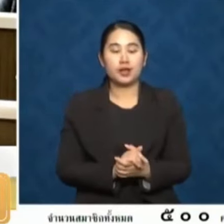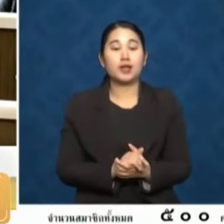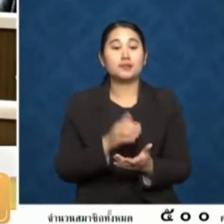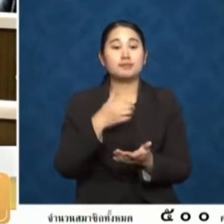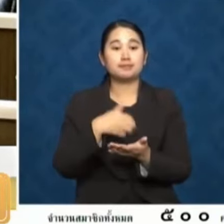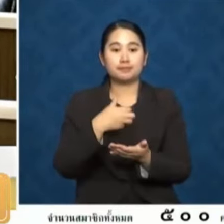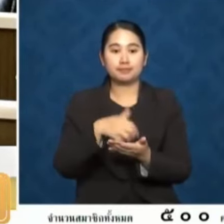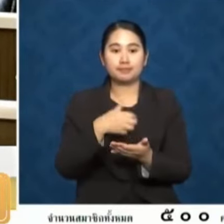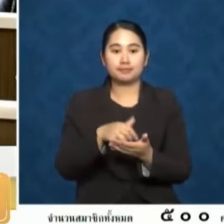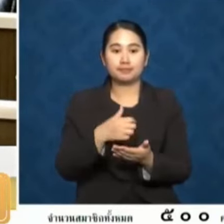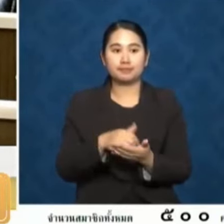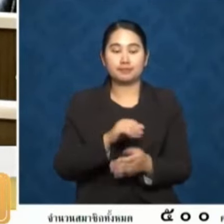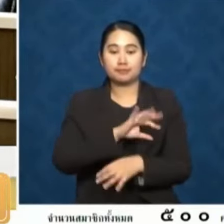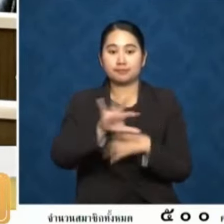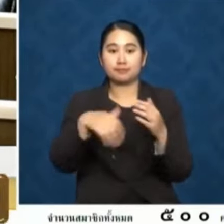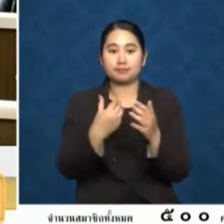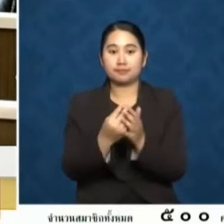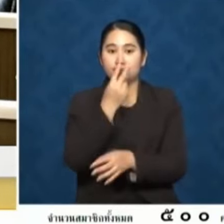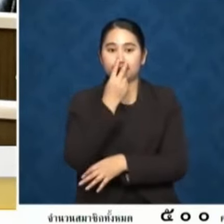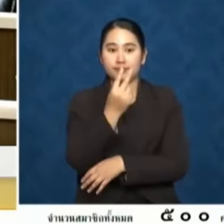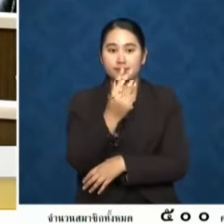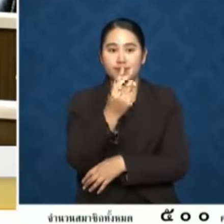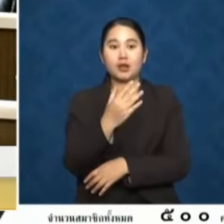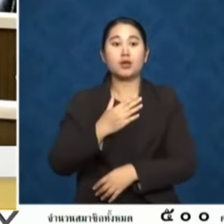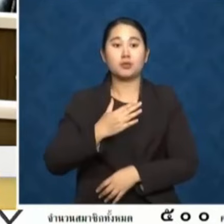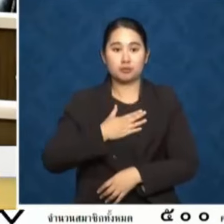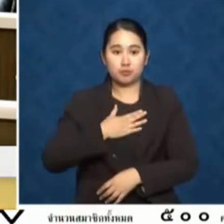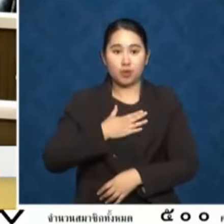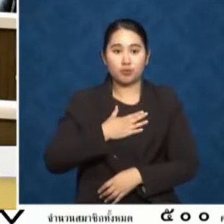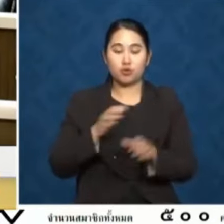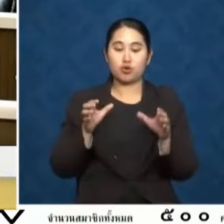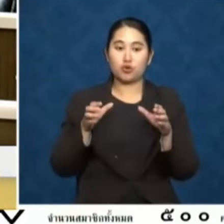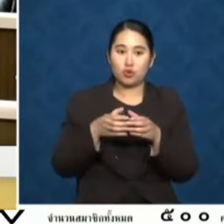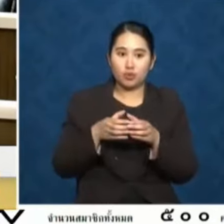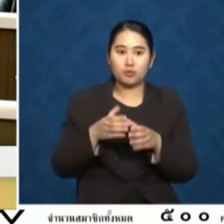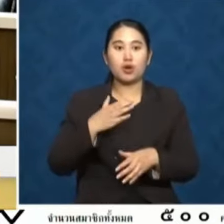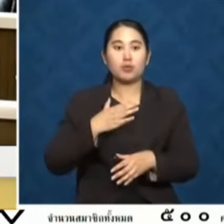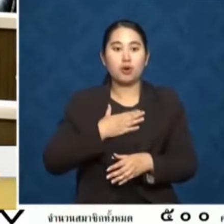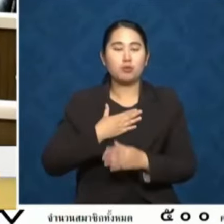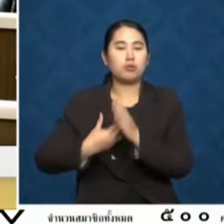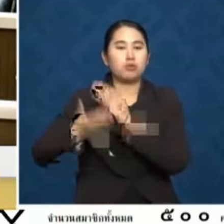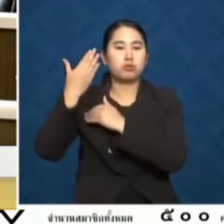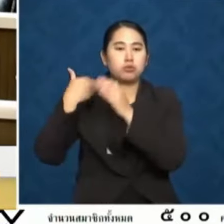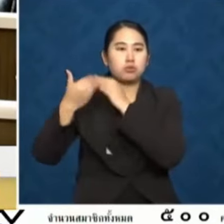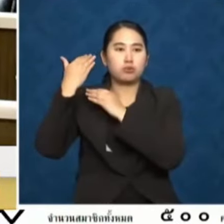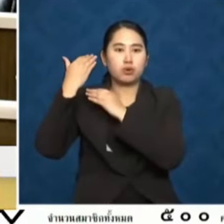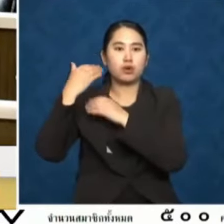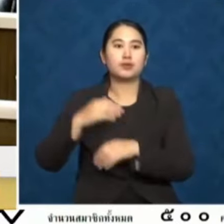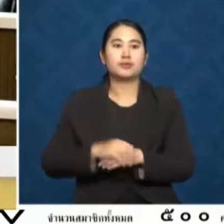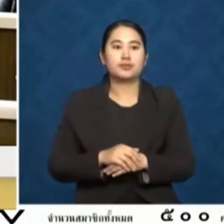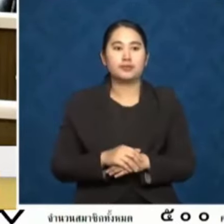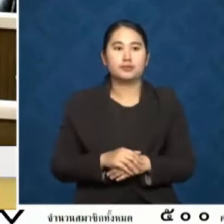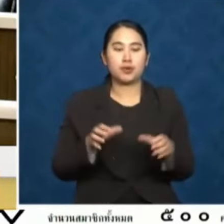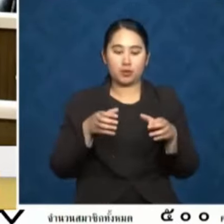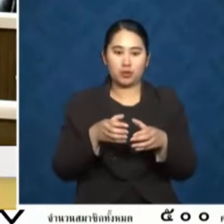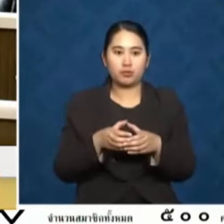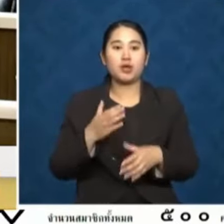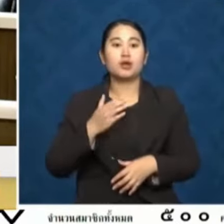เราเห็นกันอยู่นี่พวกผมบรรพบุรุษผมเนี่ยวิรัติพิมพนิชพรากรพิมพ